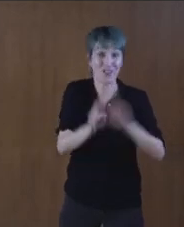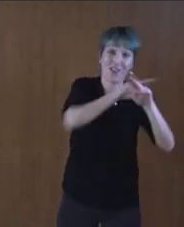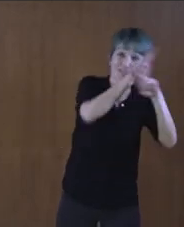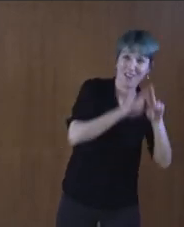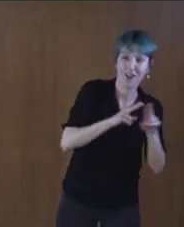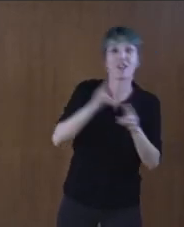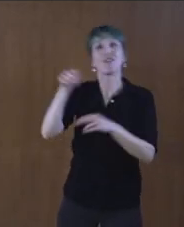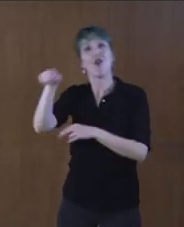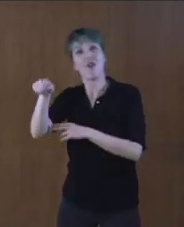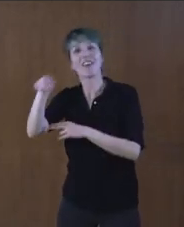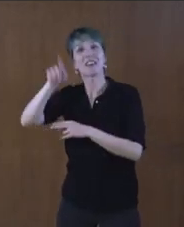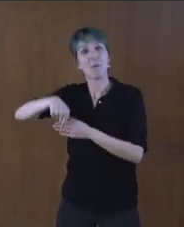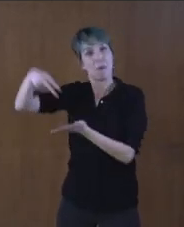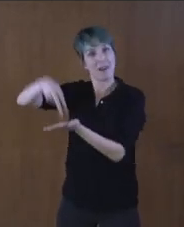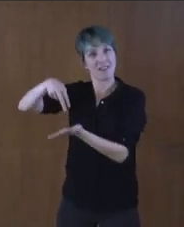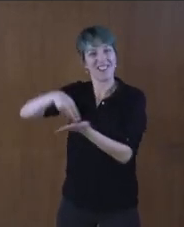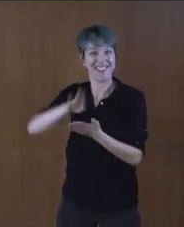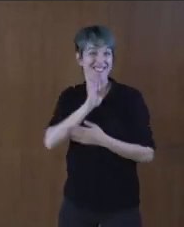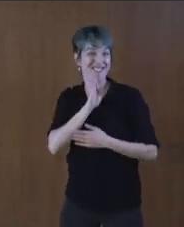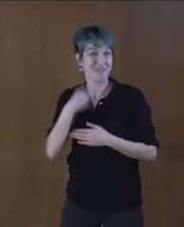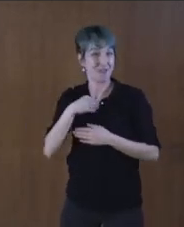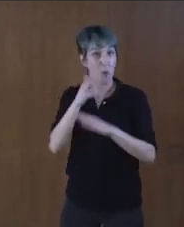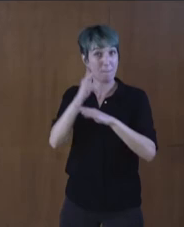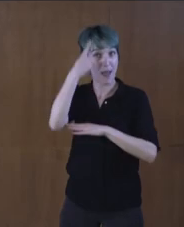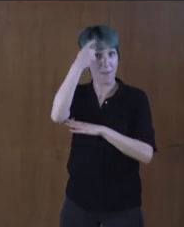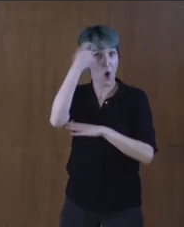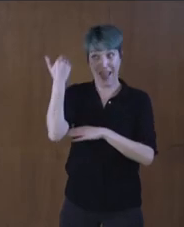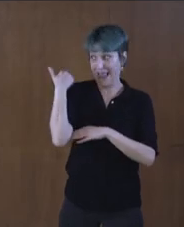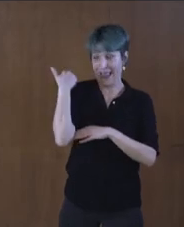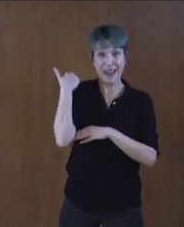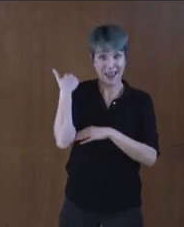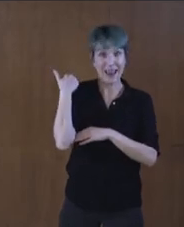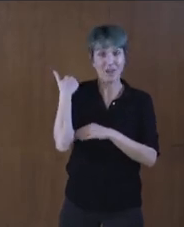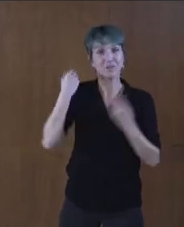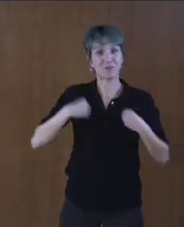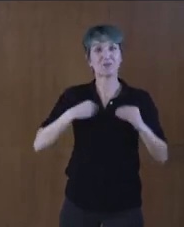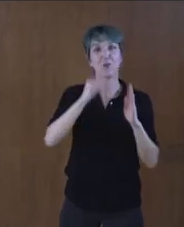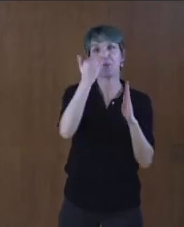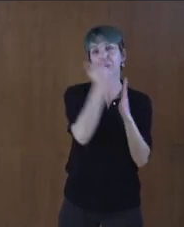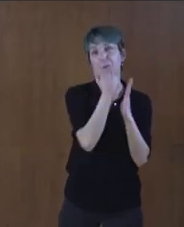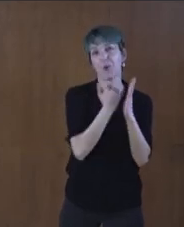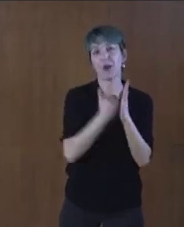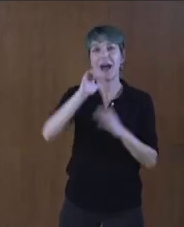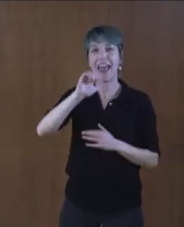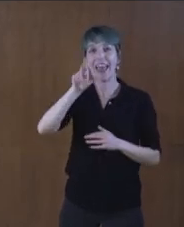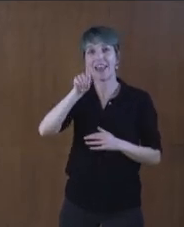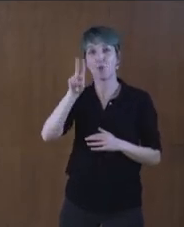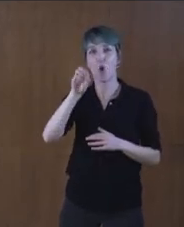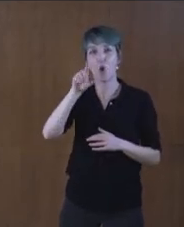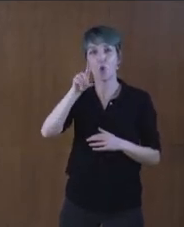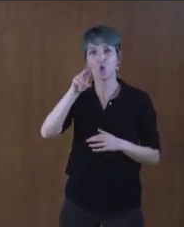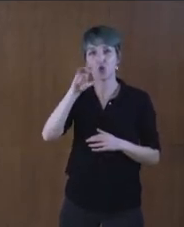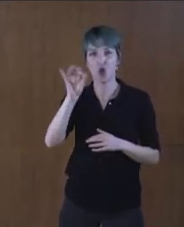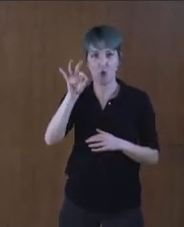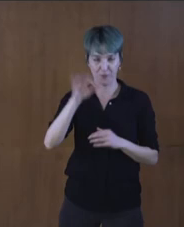la memòria que s'ha presentat fa un moment a través del programa Advolució.